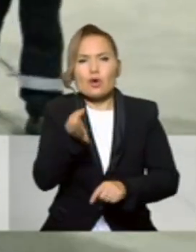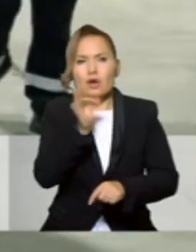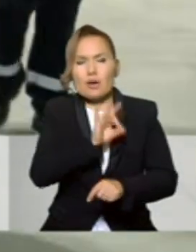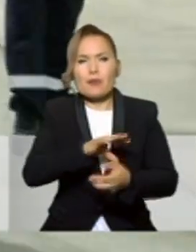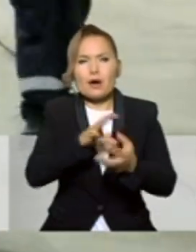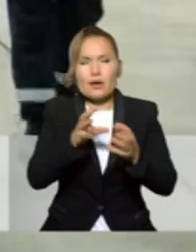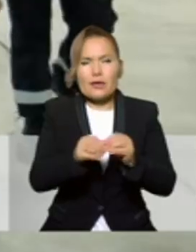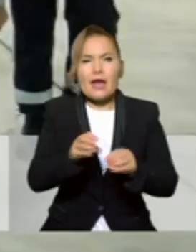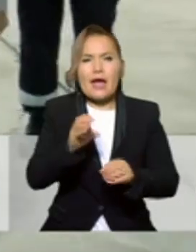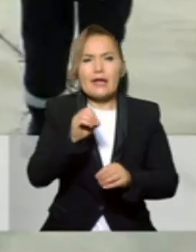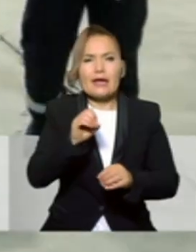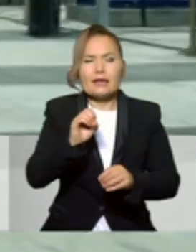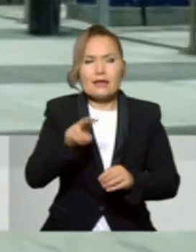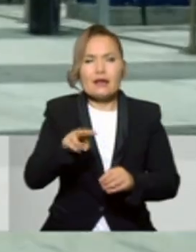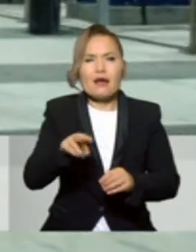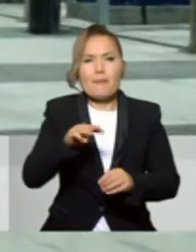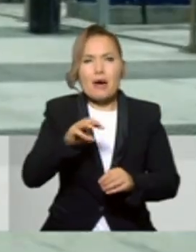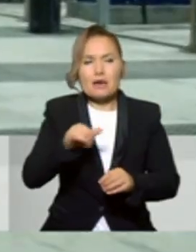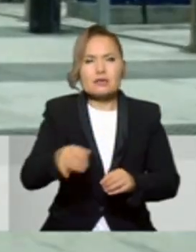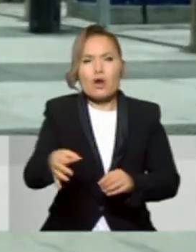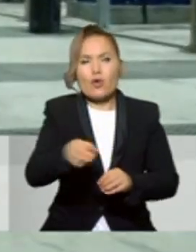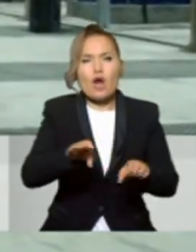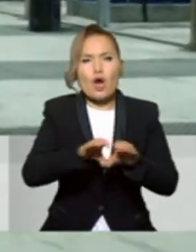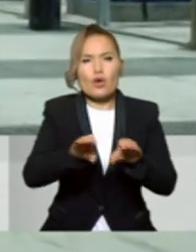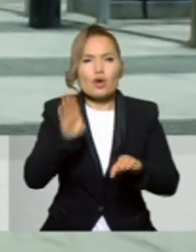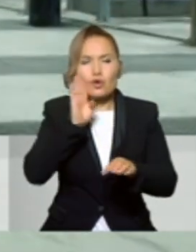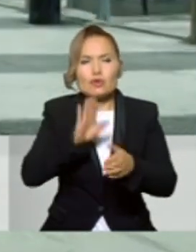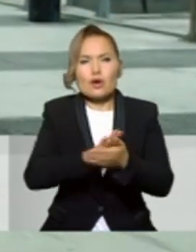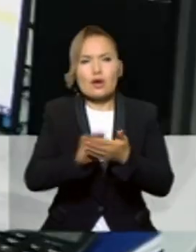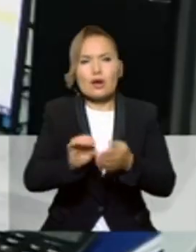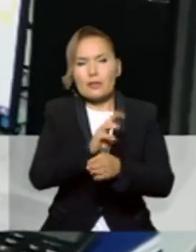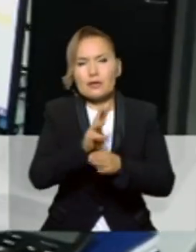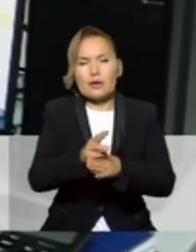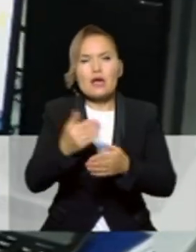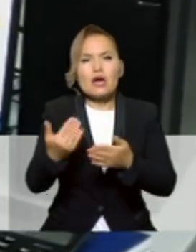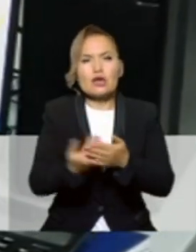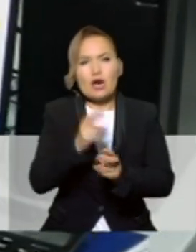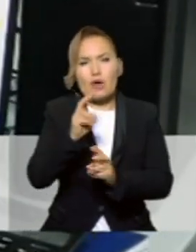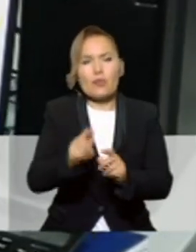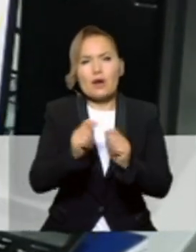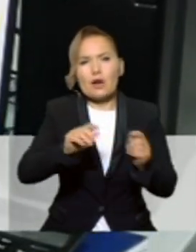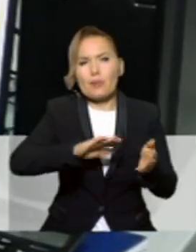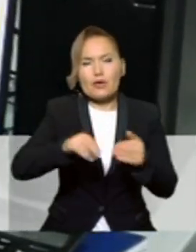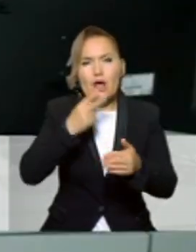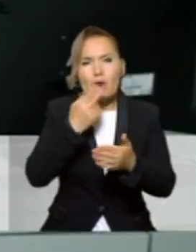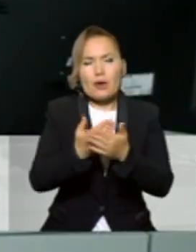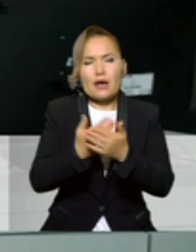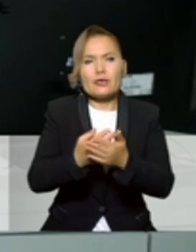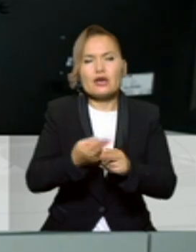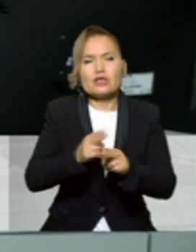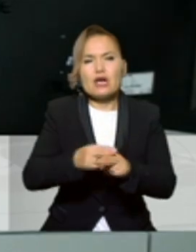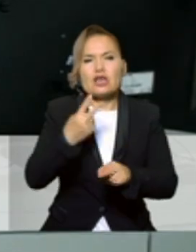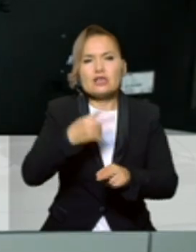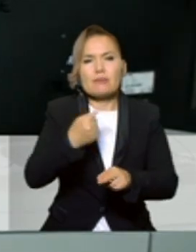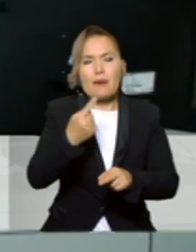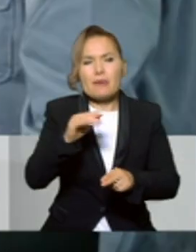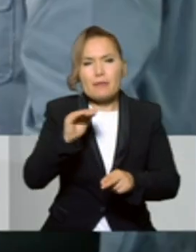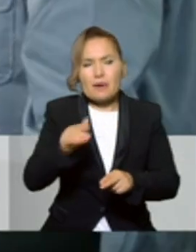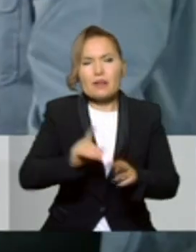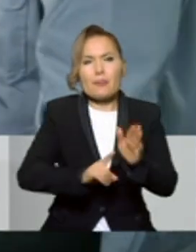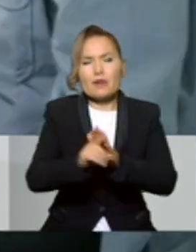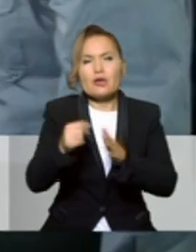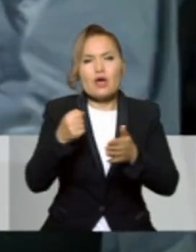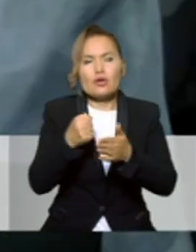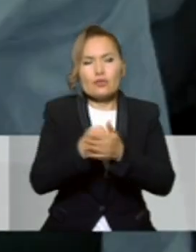су Еділден, Астрахан, Маңғыстау құбыры арқылы келіп жатыр. Жаңа зауыт іске қосылған соң бұл көрсеткіш 21 мыңнан 5 мың текше метрге